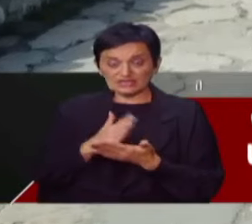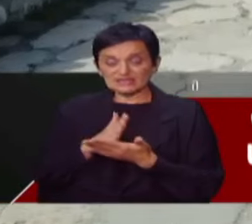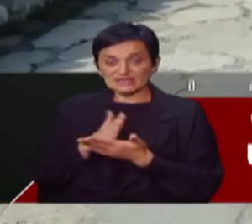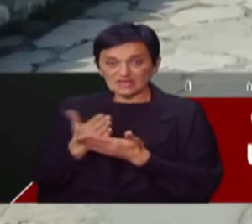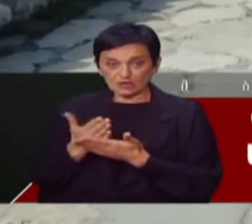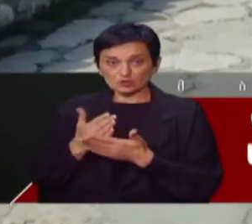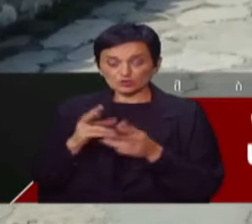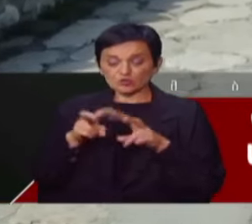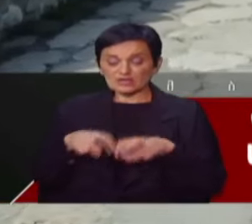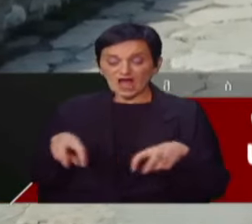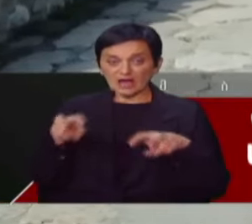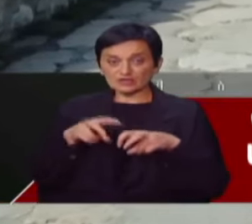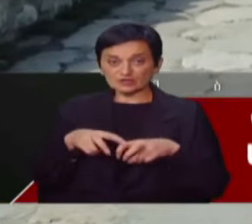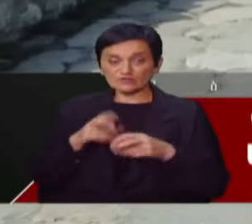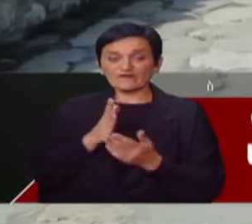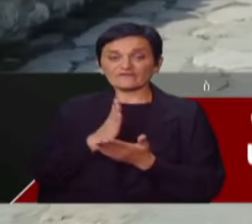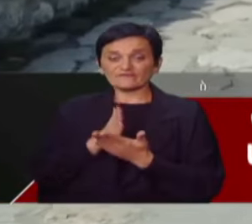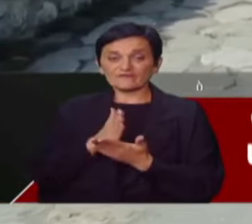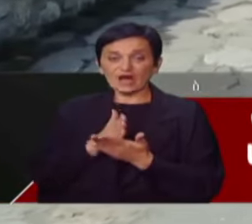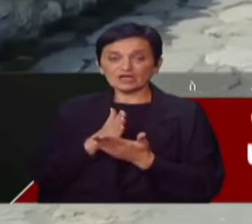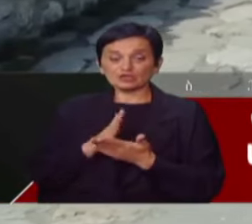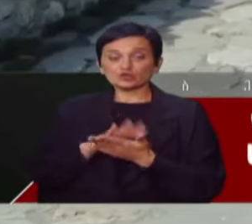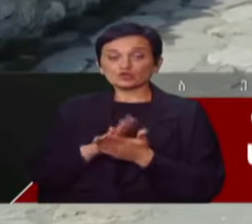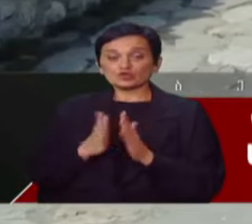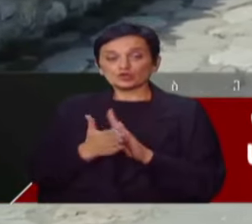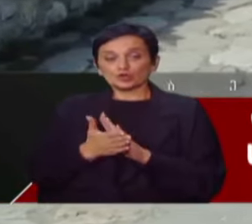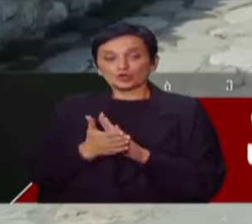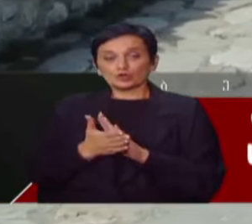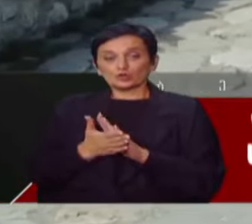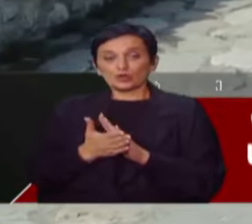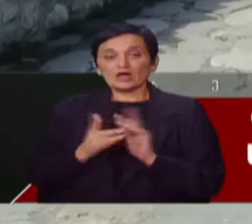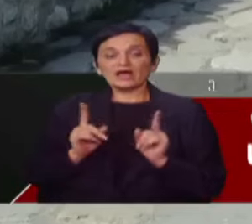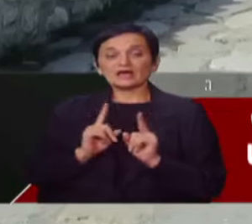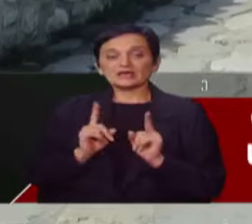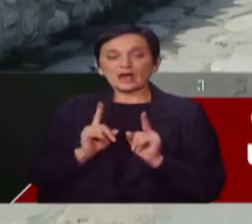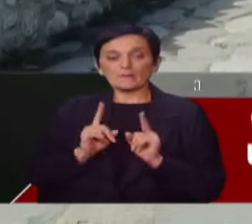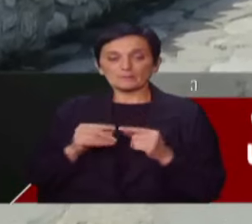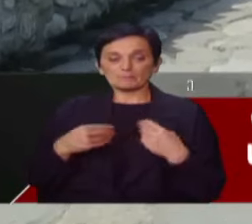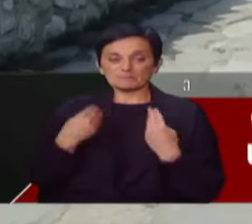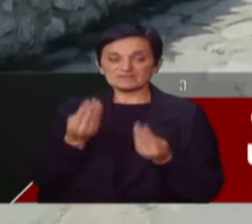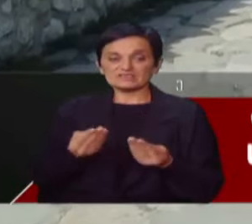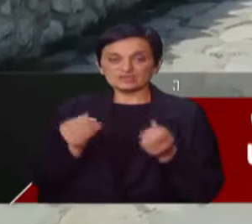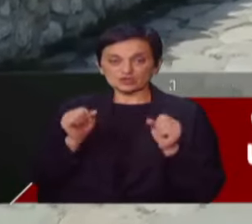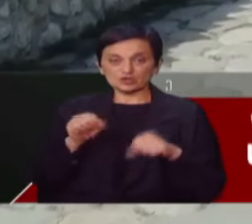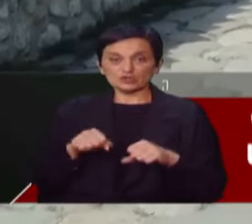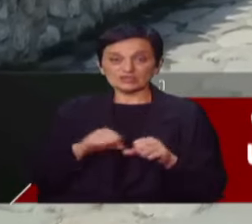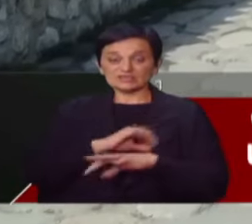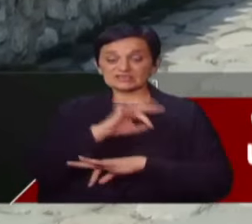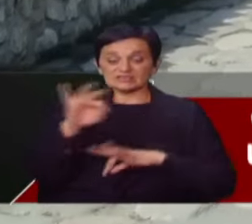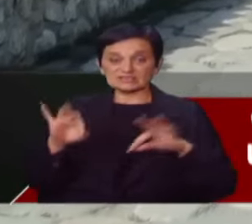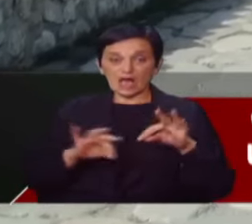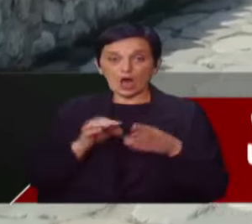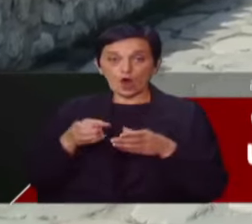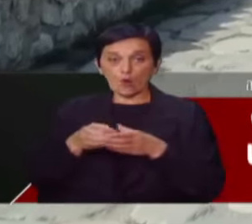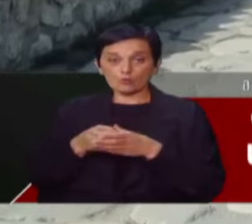ნაწილობრივ გაირკვა არსებული სიტუაციის მდგომარეობა, რამაც მისცა საშუალება საპროექტო ჯგუფს